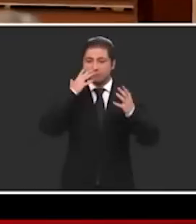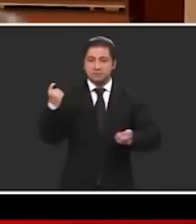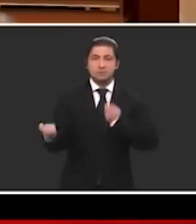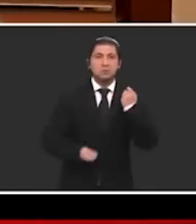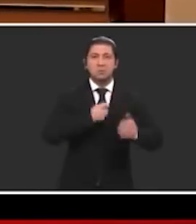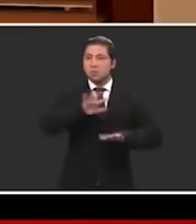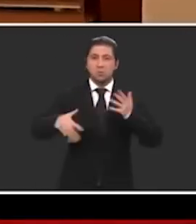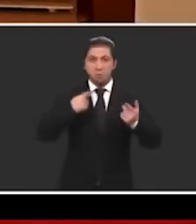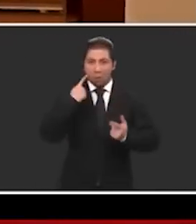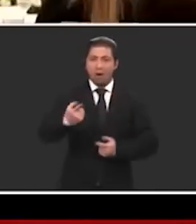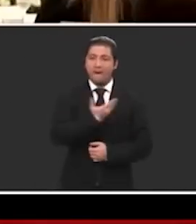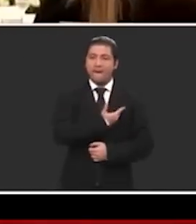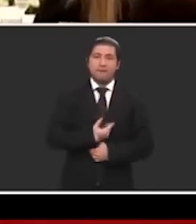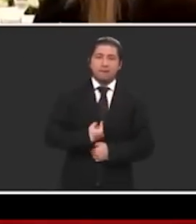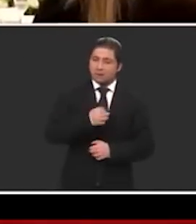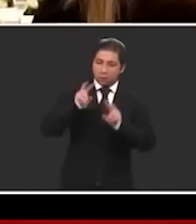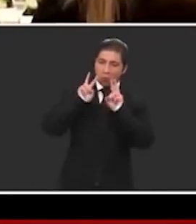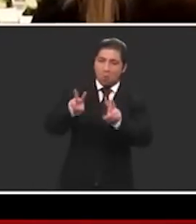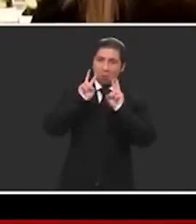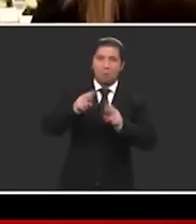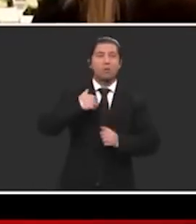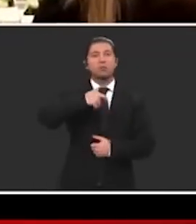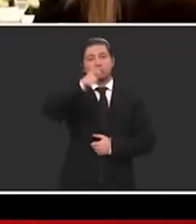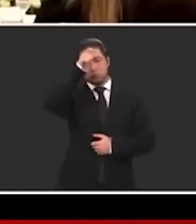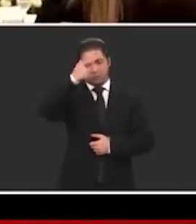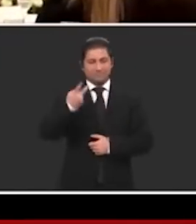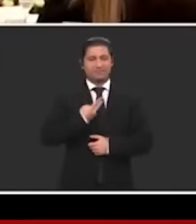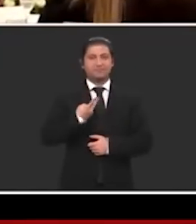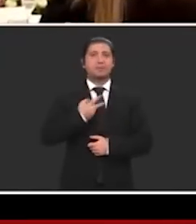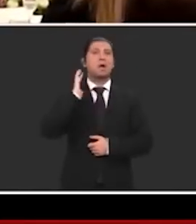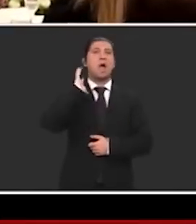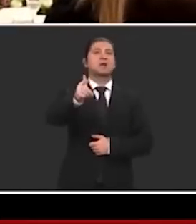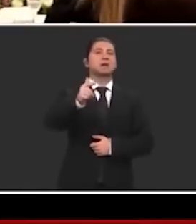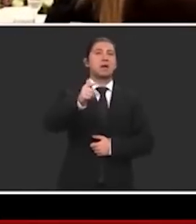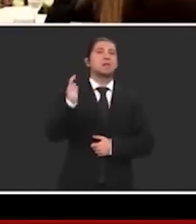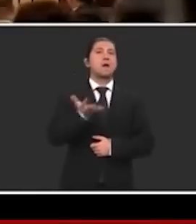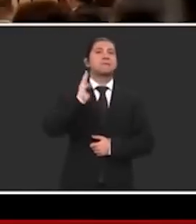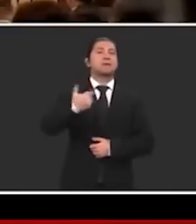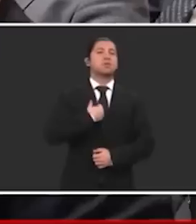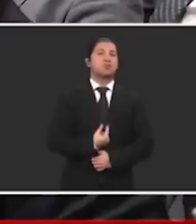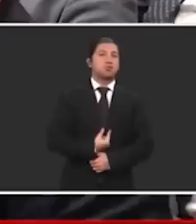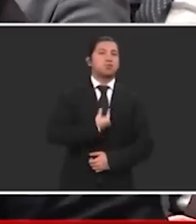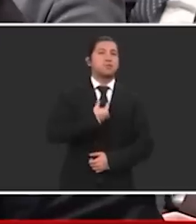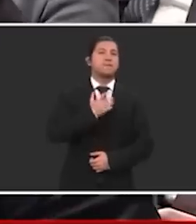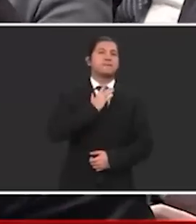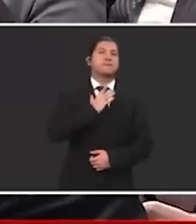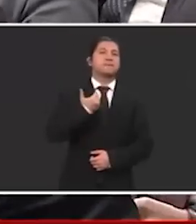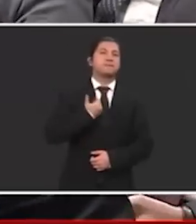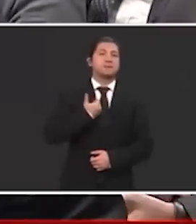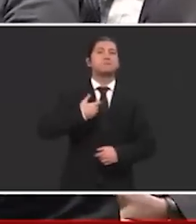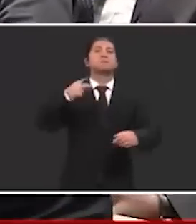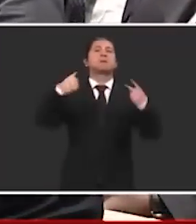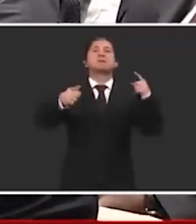ve sevdalarını gördükçe ülkemizin geleceği adına daha çok umutlanıyoruz.